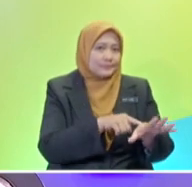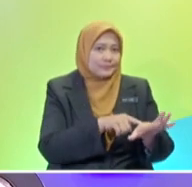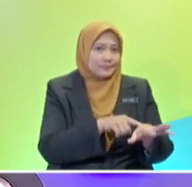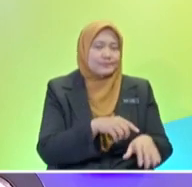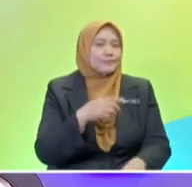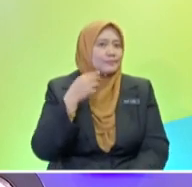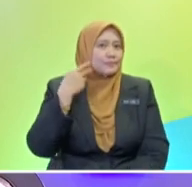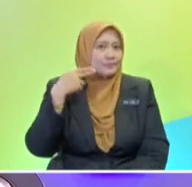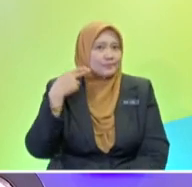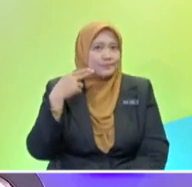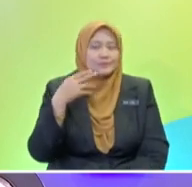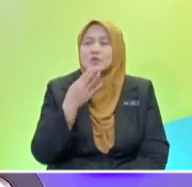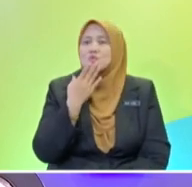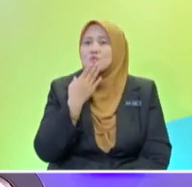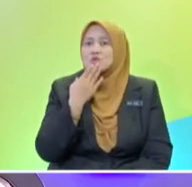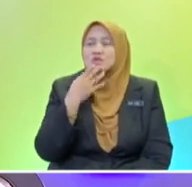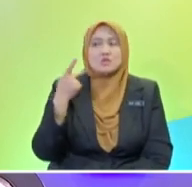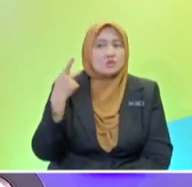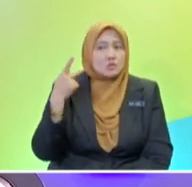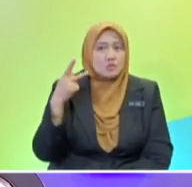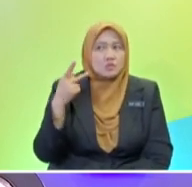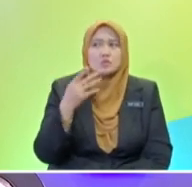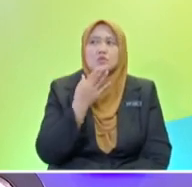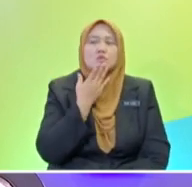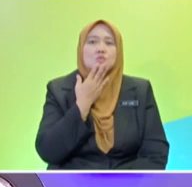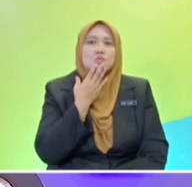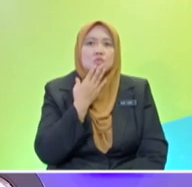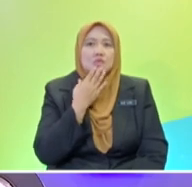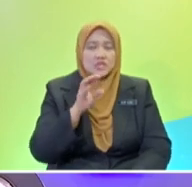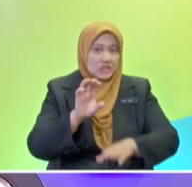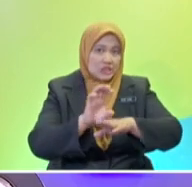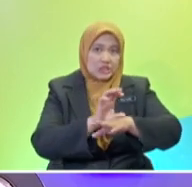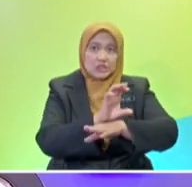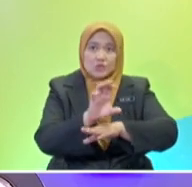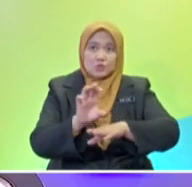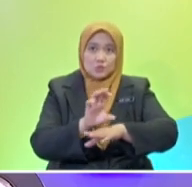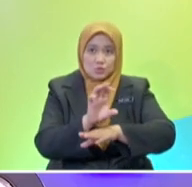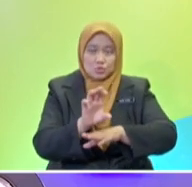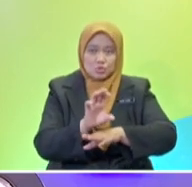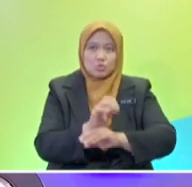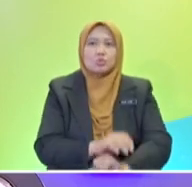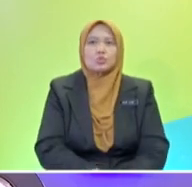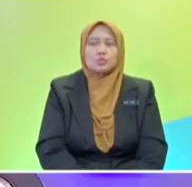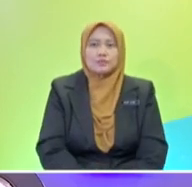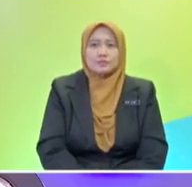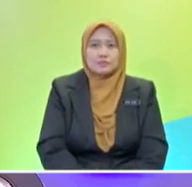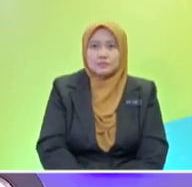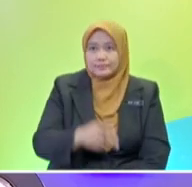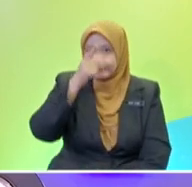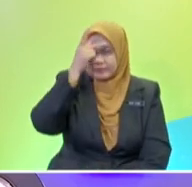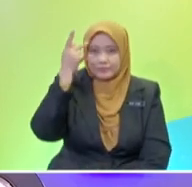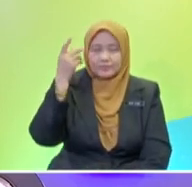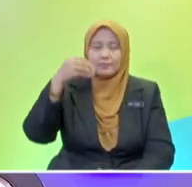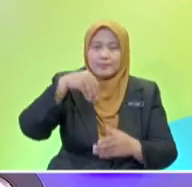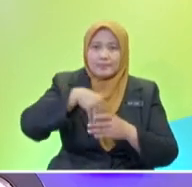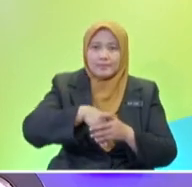yang warna kuning. Tengok kuning. Ada yang warna coklat. Kerana dalam